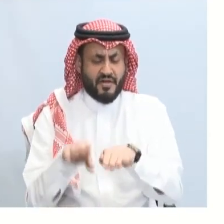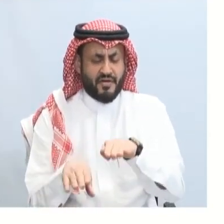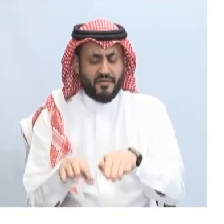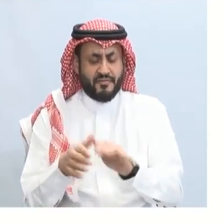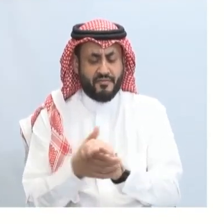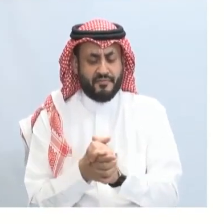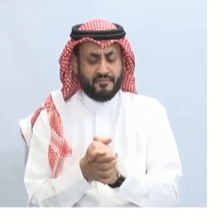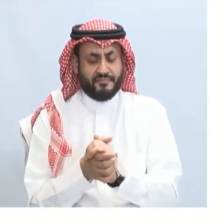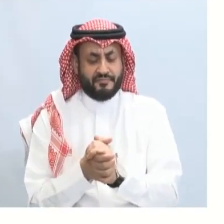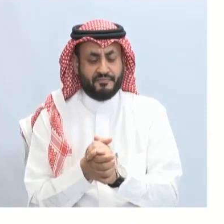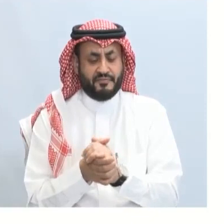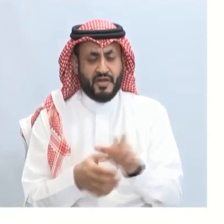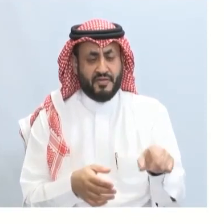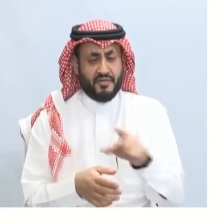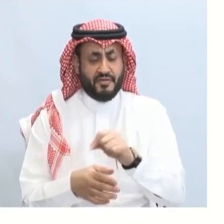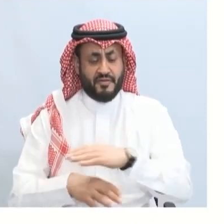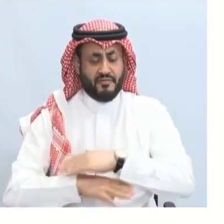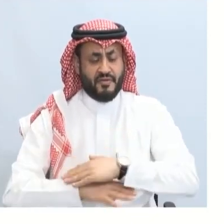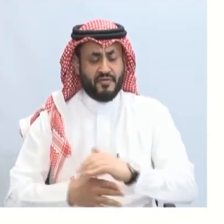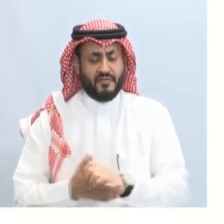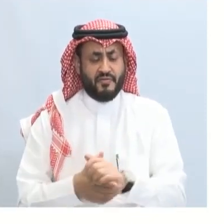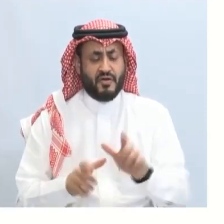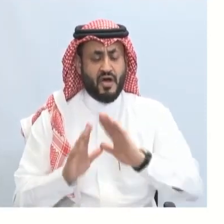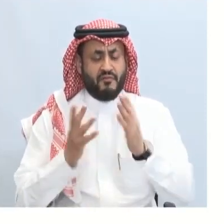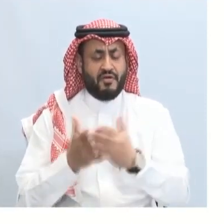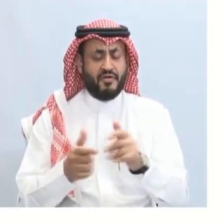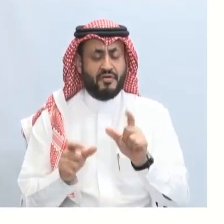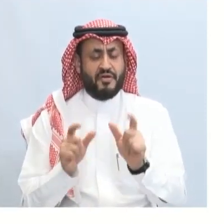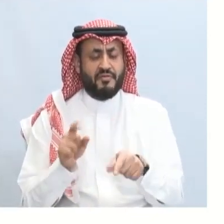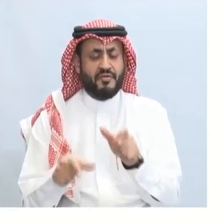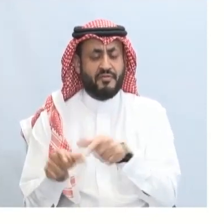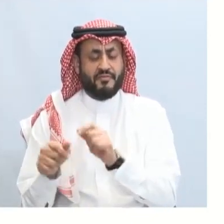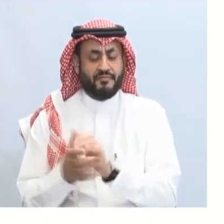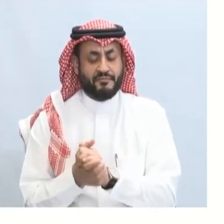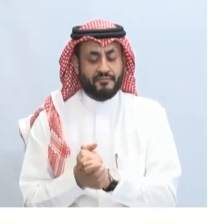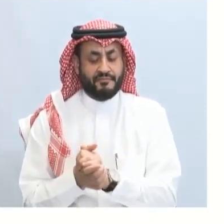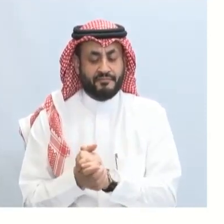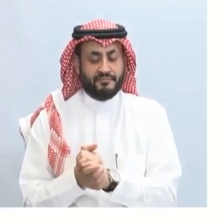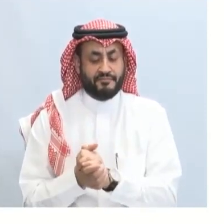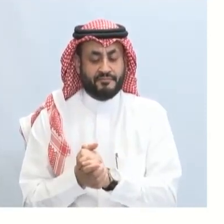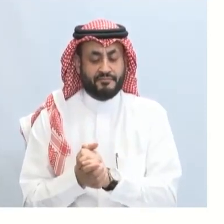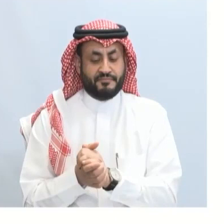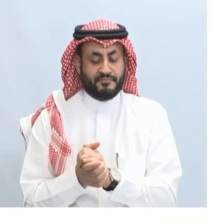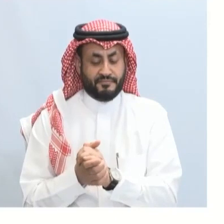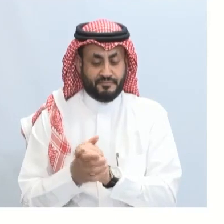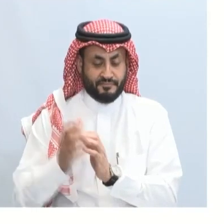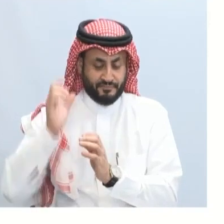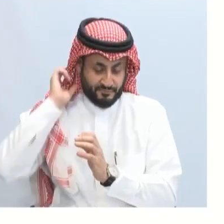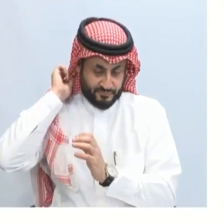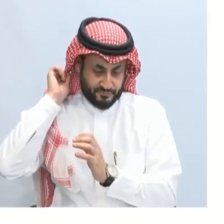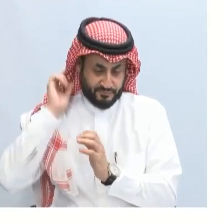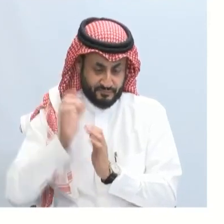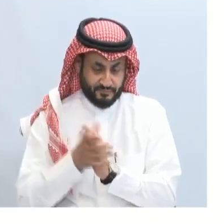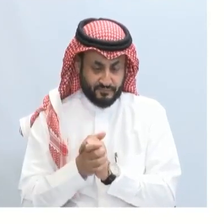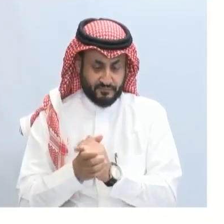احتكم اليه ليتوافق سلوكي مع سلوك افراد مجتمعي اخيرا بارك